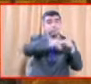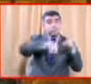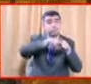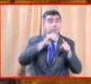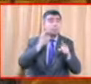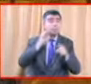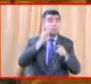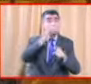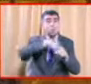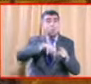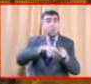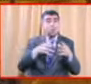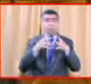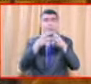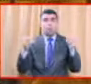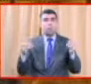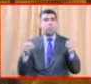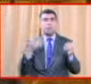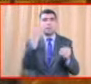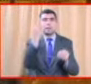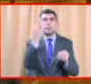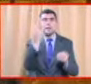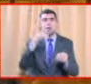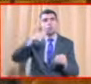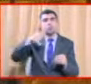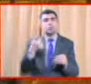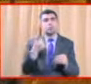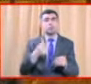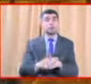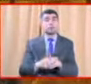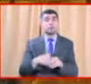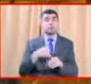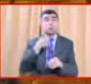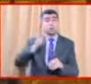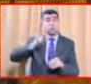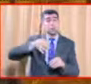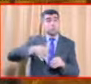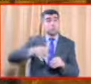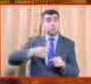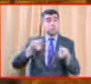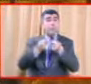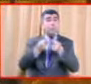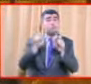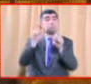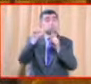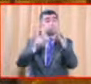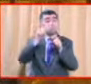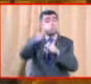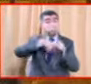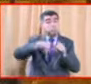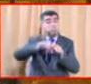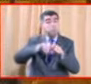فهي جماعات تنعدم في هذه الشبكة، فبرغم أن هذه الساكنة تحتاج إلى مرافق